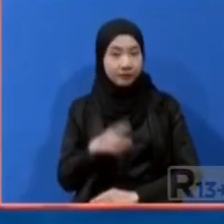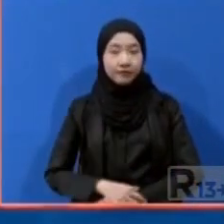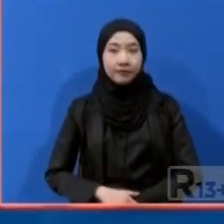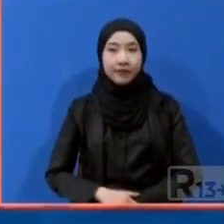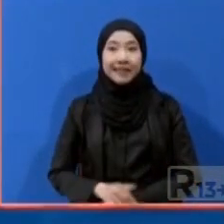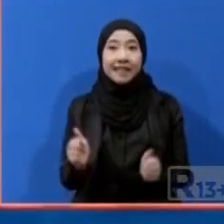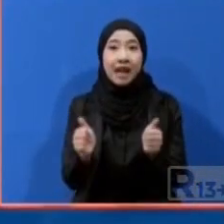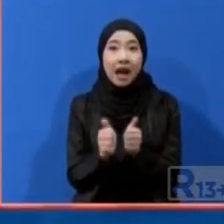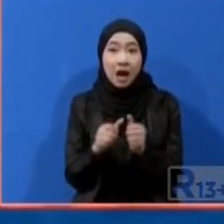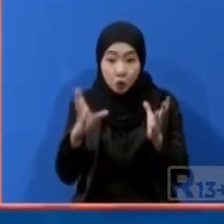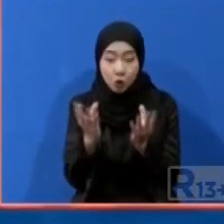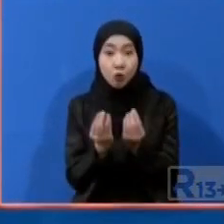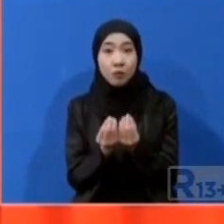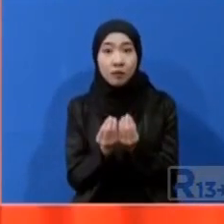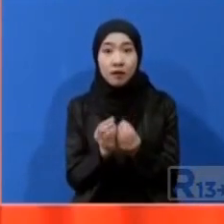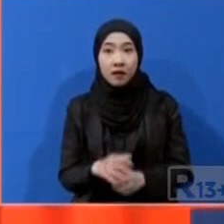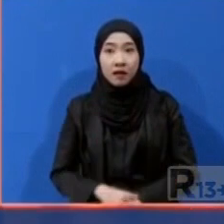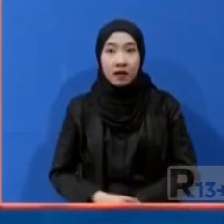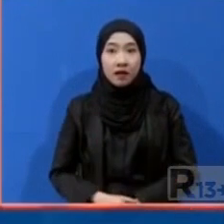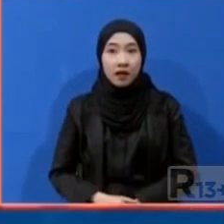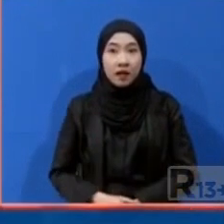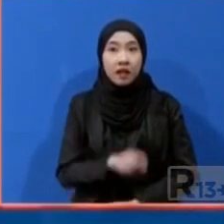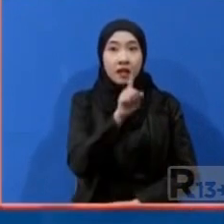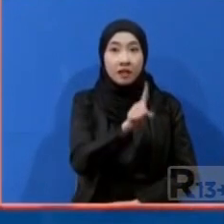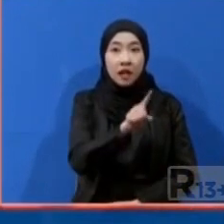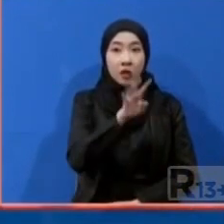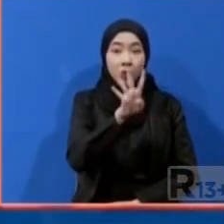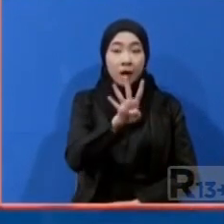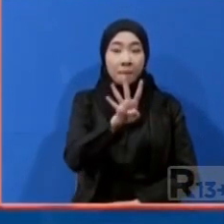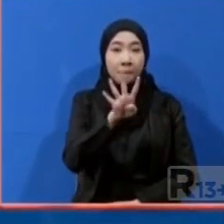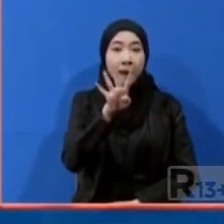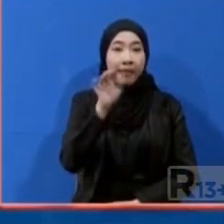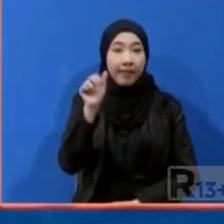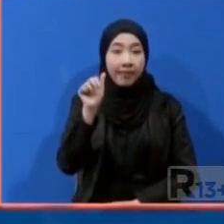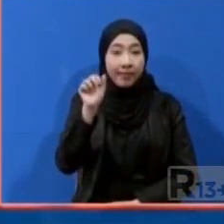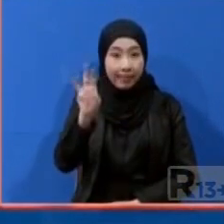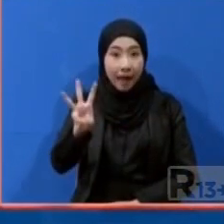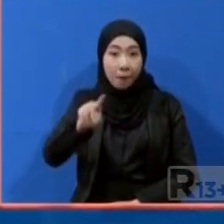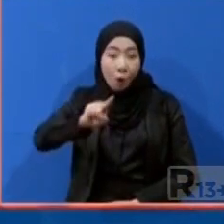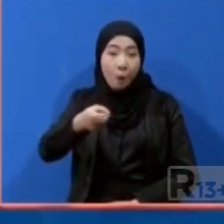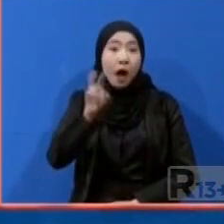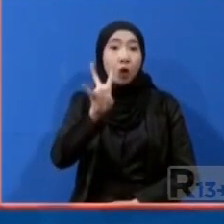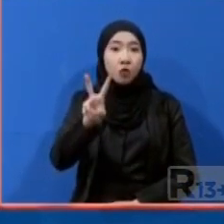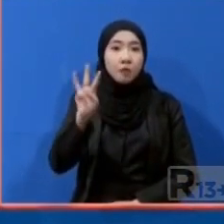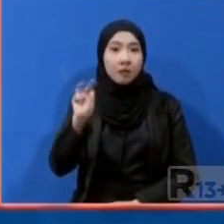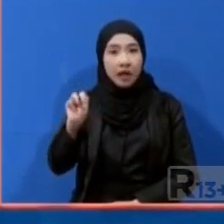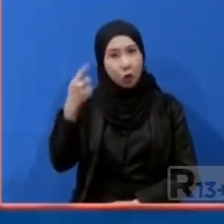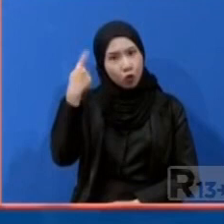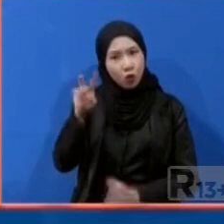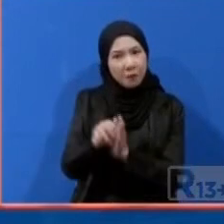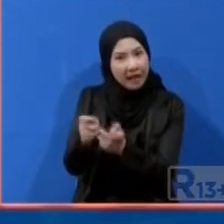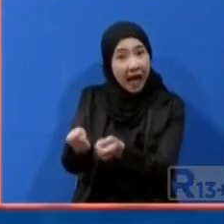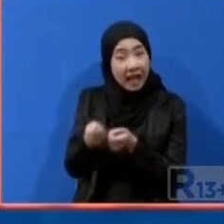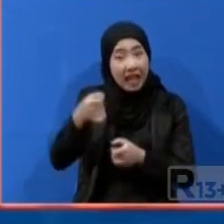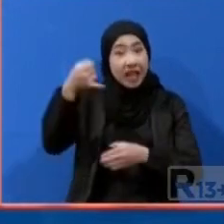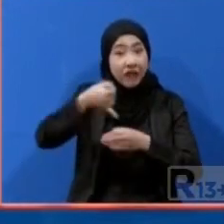Dengan total perkiraan ini fasilitas PDF sebesar 146,7 miliar dalam rangka menarik investasi swasta